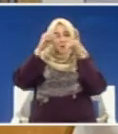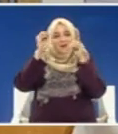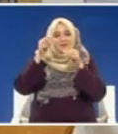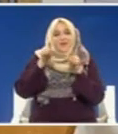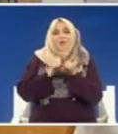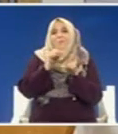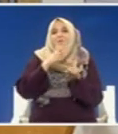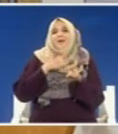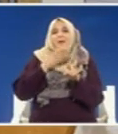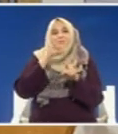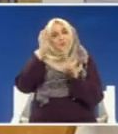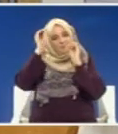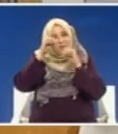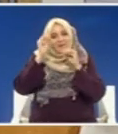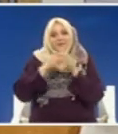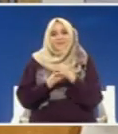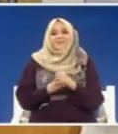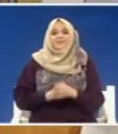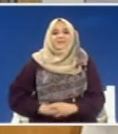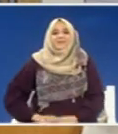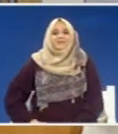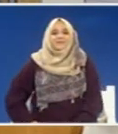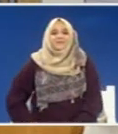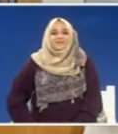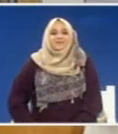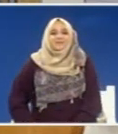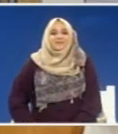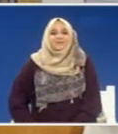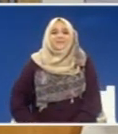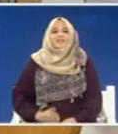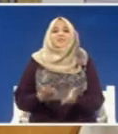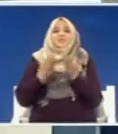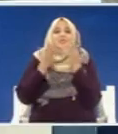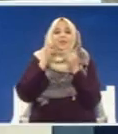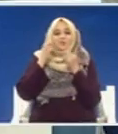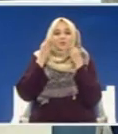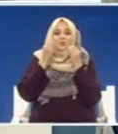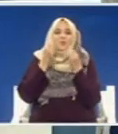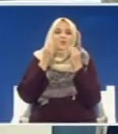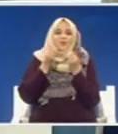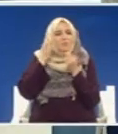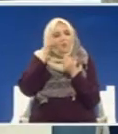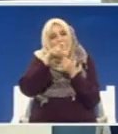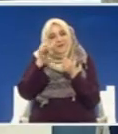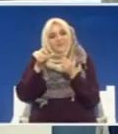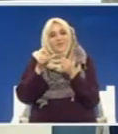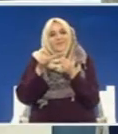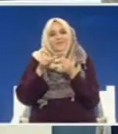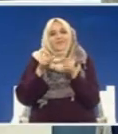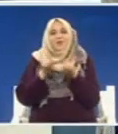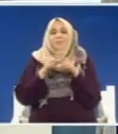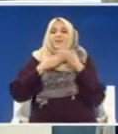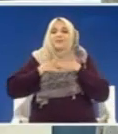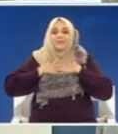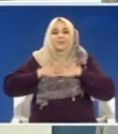به بحبه له إن شاء الله. يا ربي بارك الله فيك، وربي إن شاء الله يجعل هذه الكلمات ترياق إن شاء الله، وربي